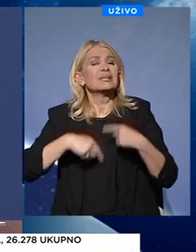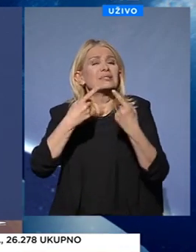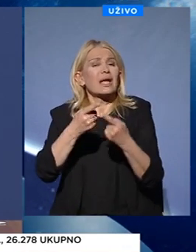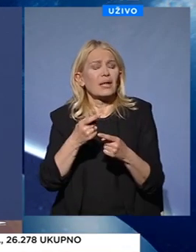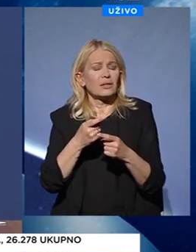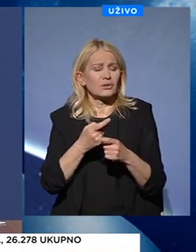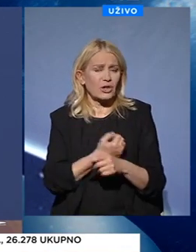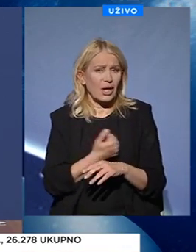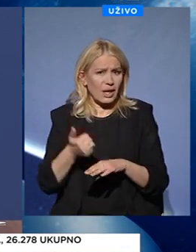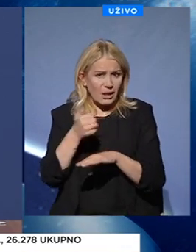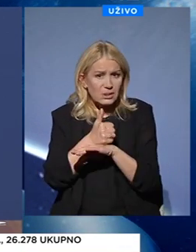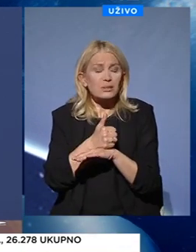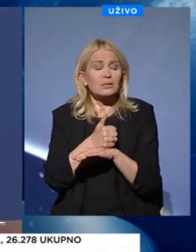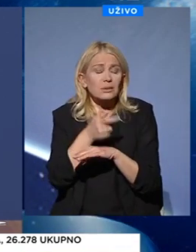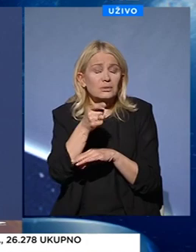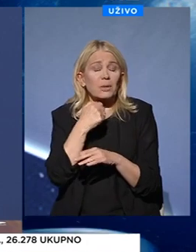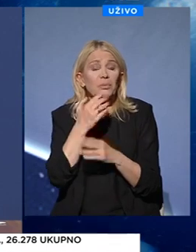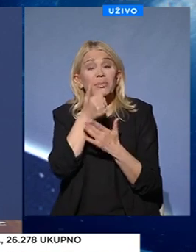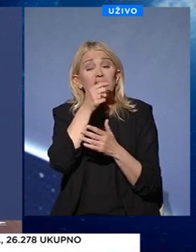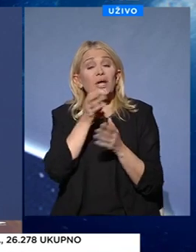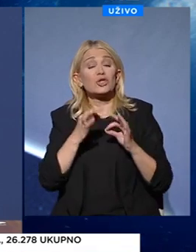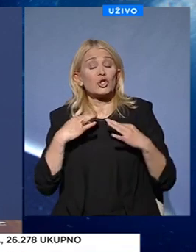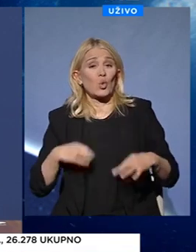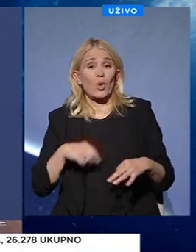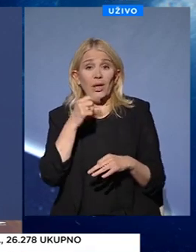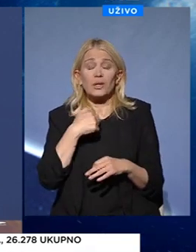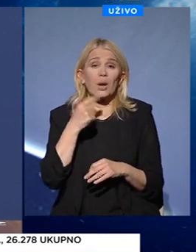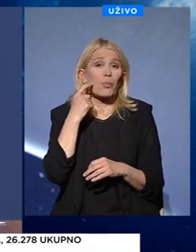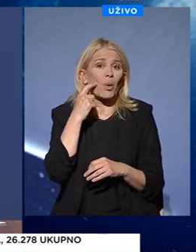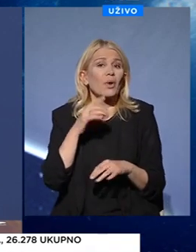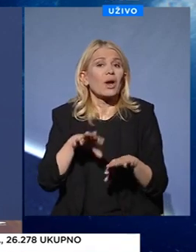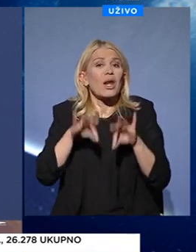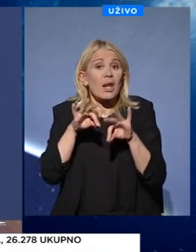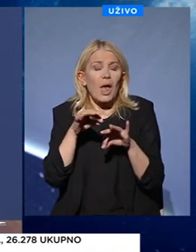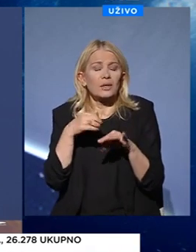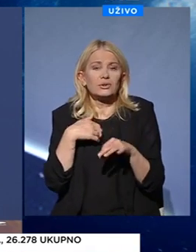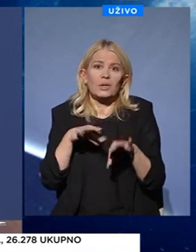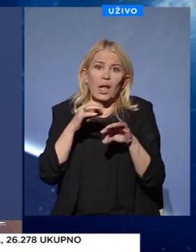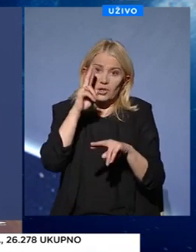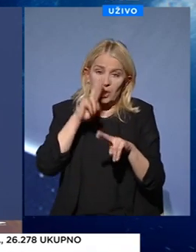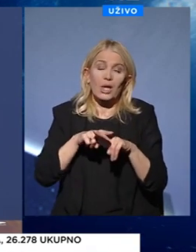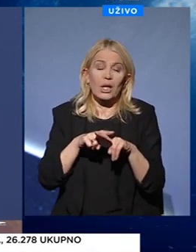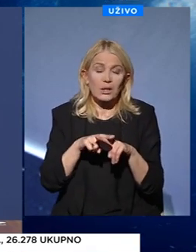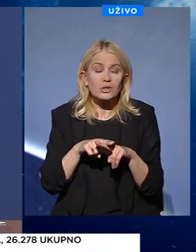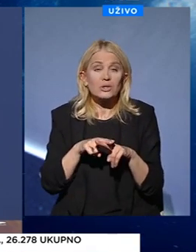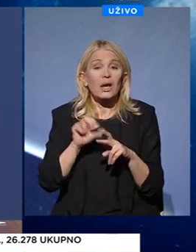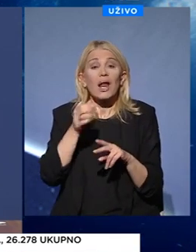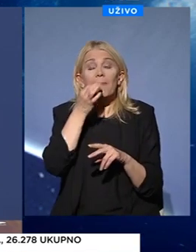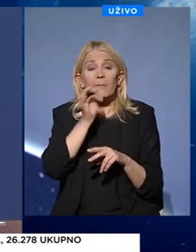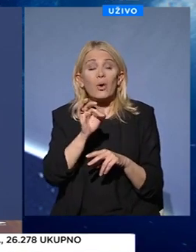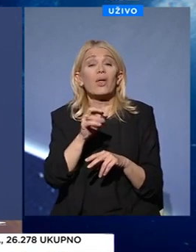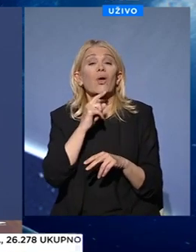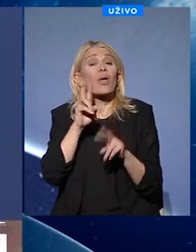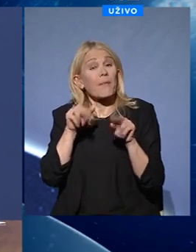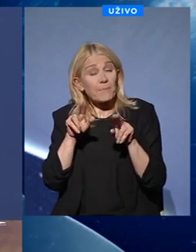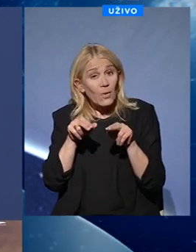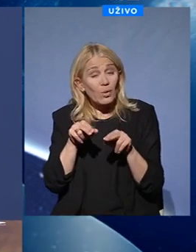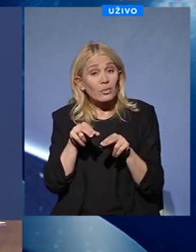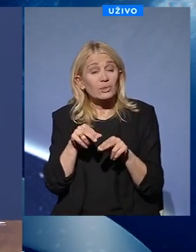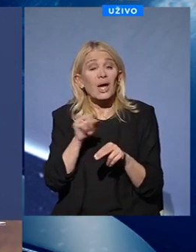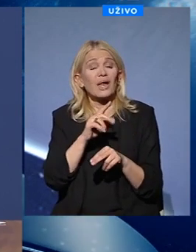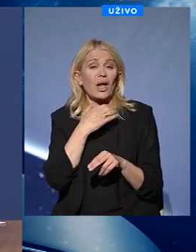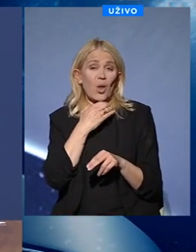kriznom štabu, da vidimo šta će struka da kaže i pokušat ćemo da nađemo i sigurno ćemo naći rešenje najbolje koje je moguće, a da